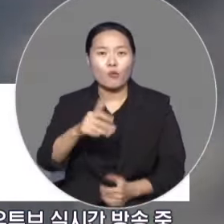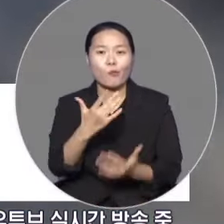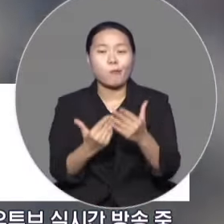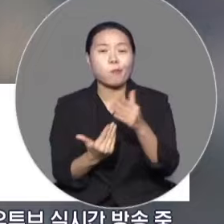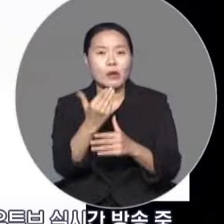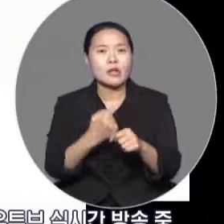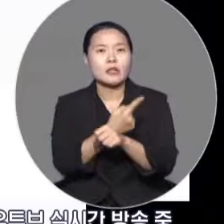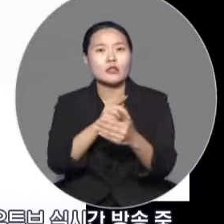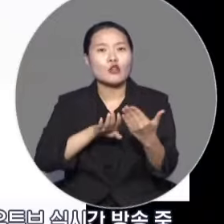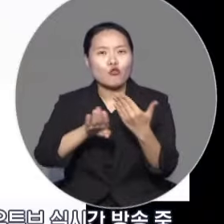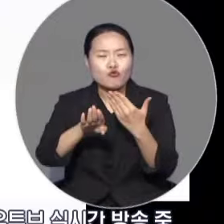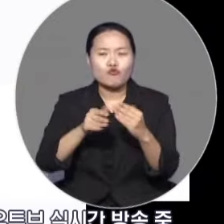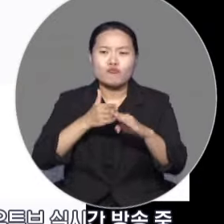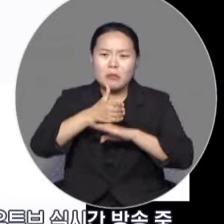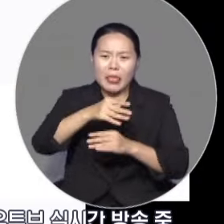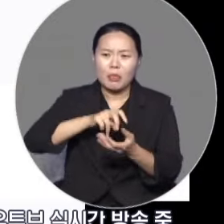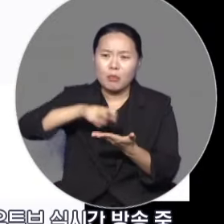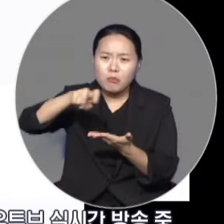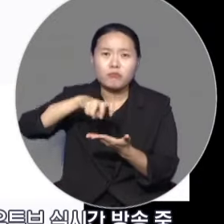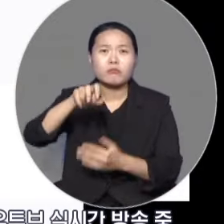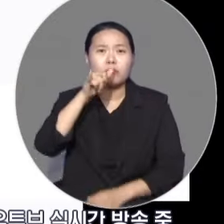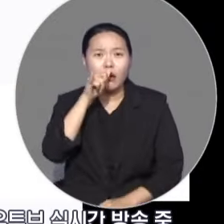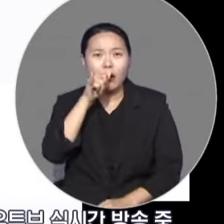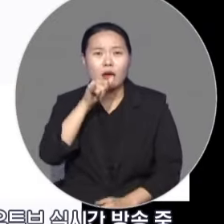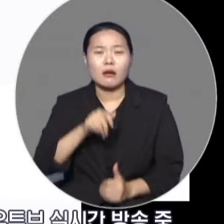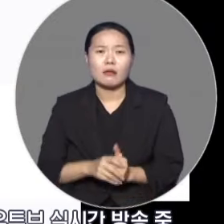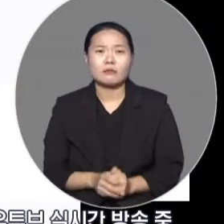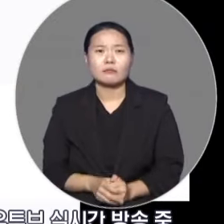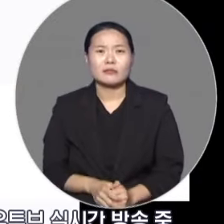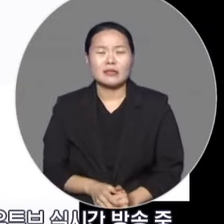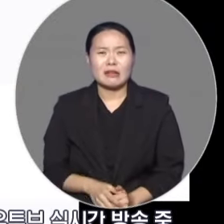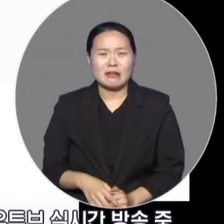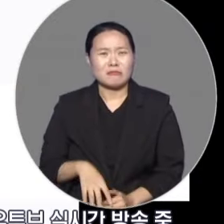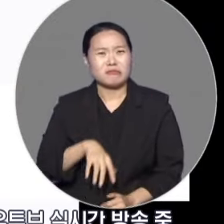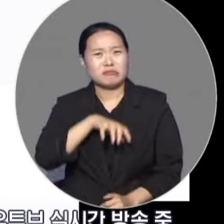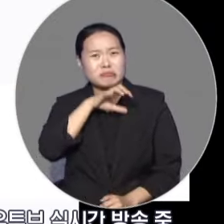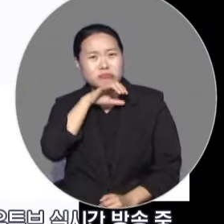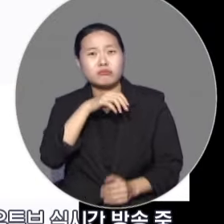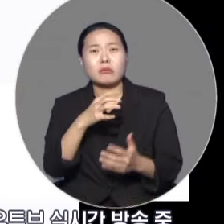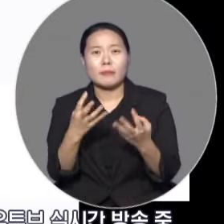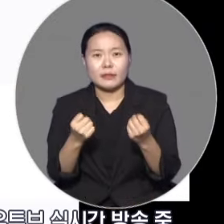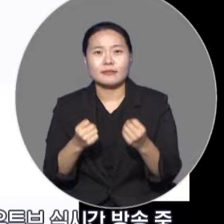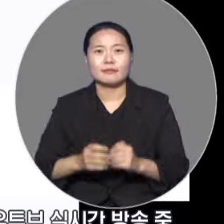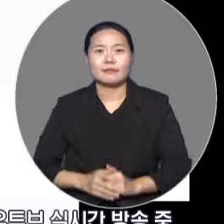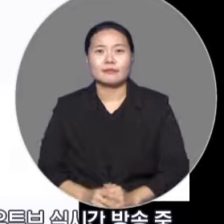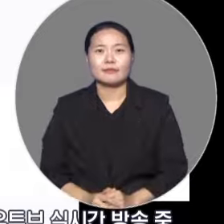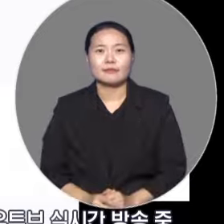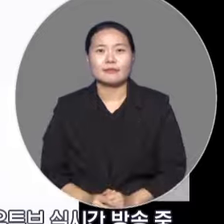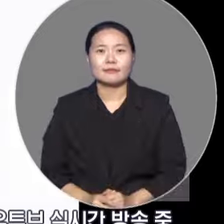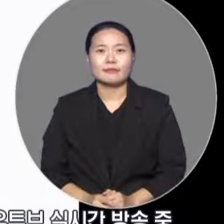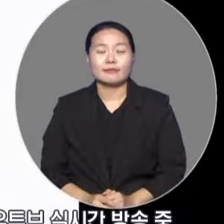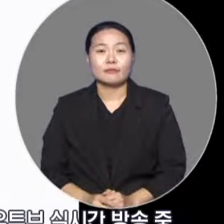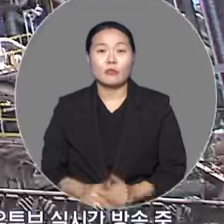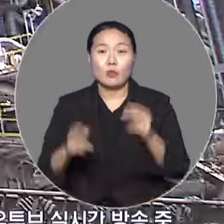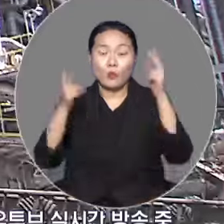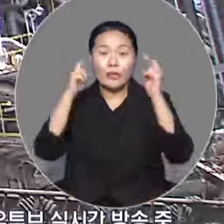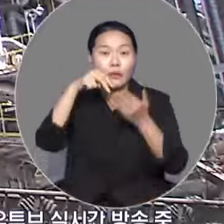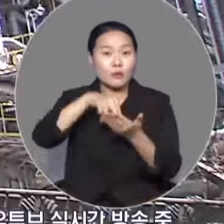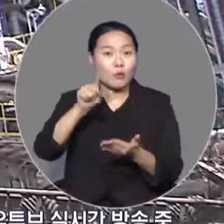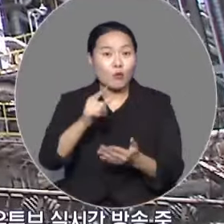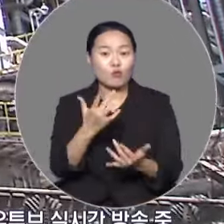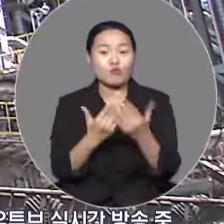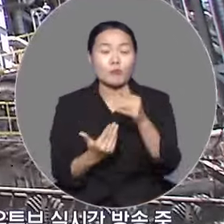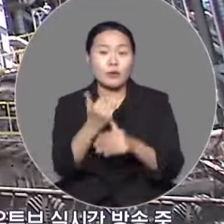후 1시간가량이 지나서야 안내 문자가 발송돼 늑장 대응이라는 지적도 받고 있습니다. 회사 측은 불이